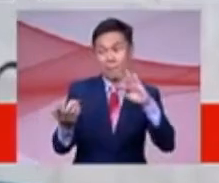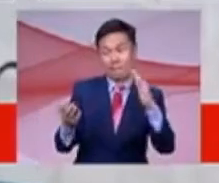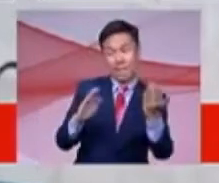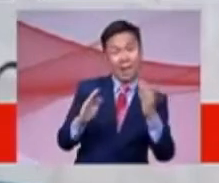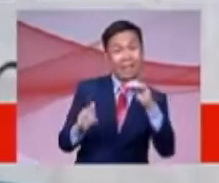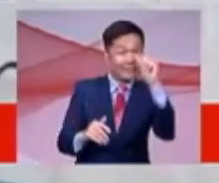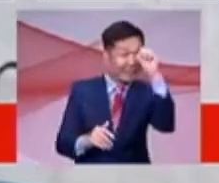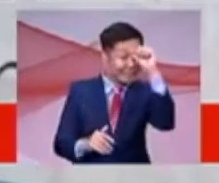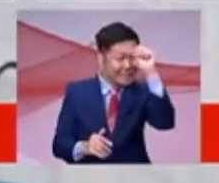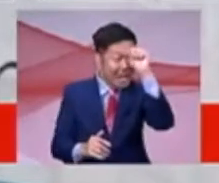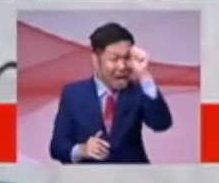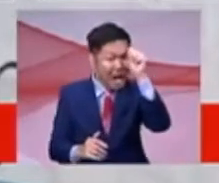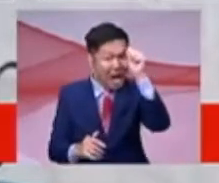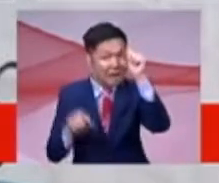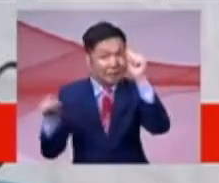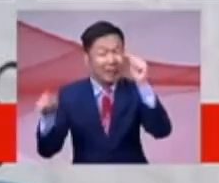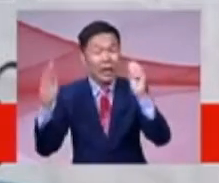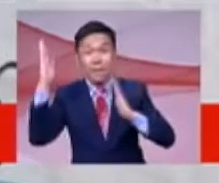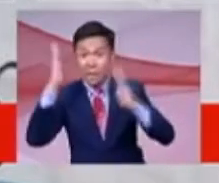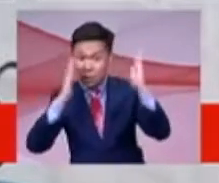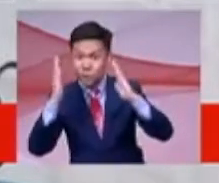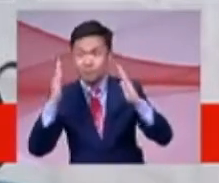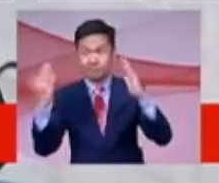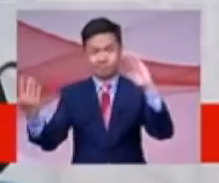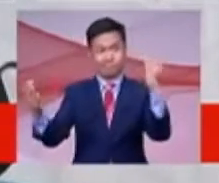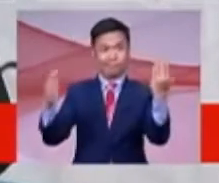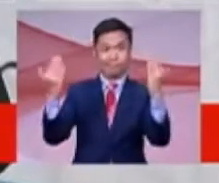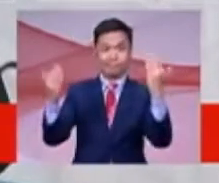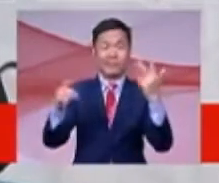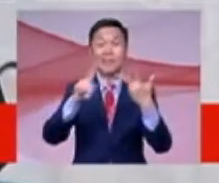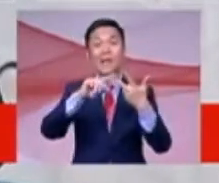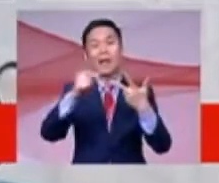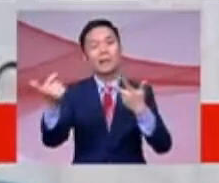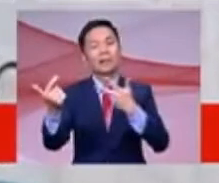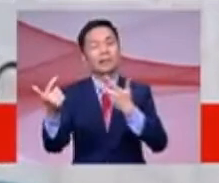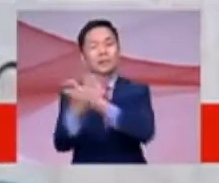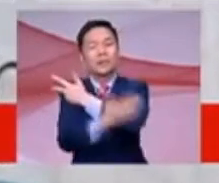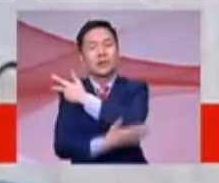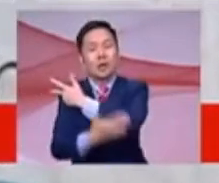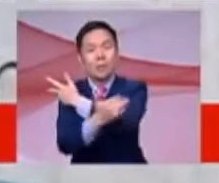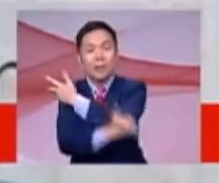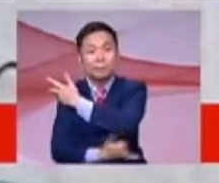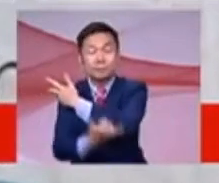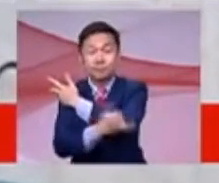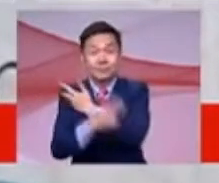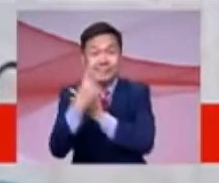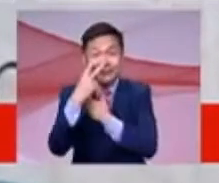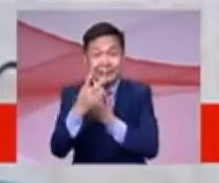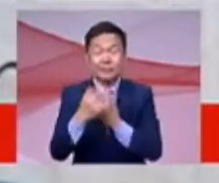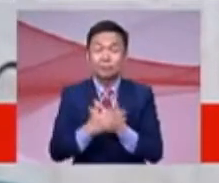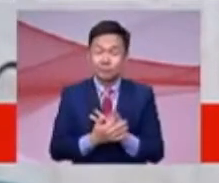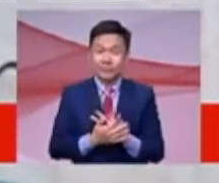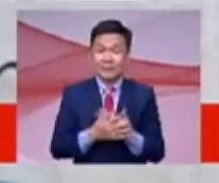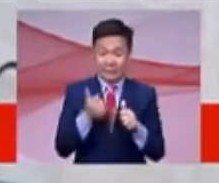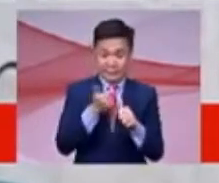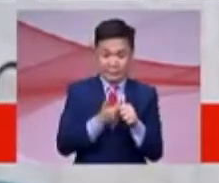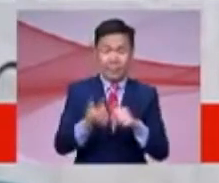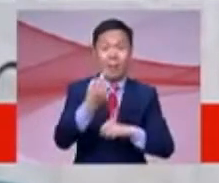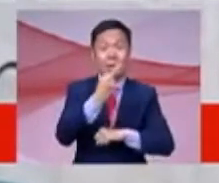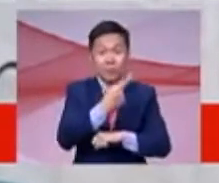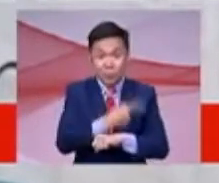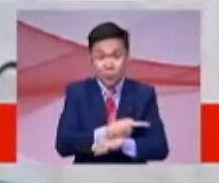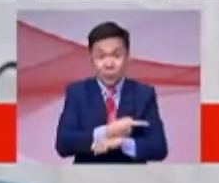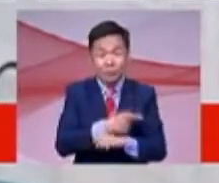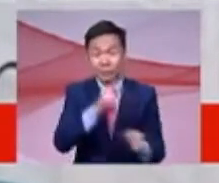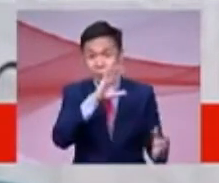negara India dengan Malaysia dan juga dengan negara-negara lain menggunakan iaitu kes harian,